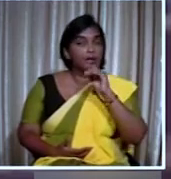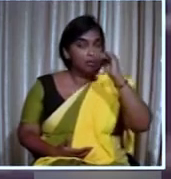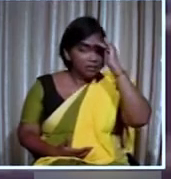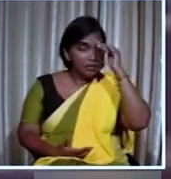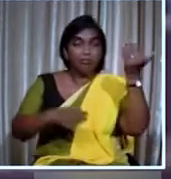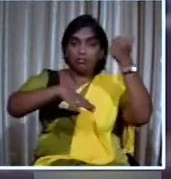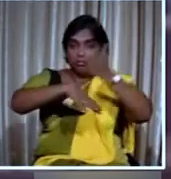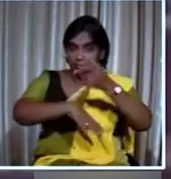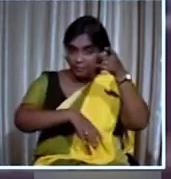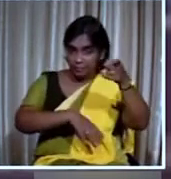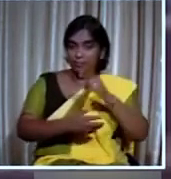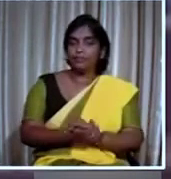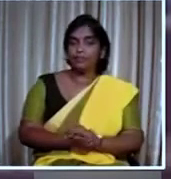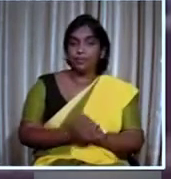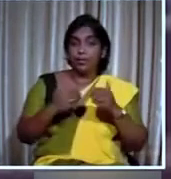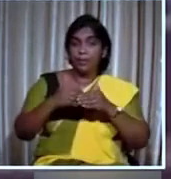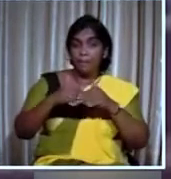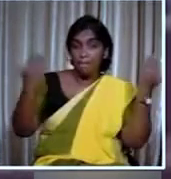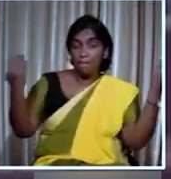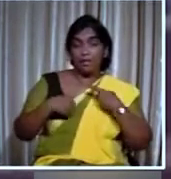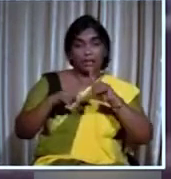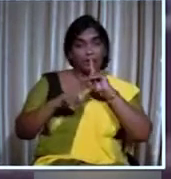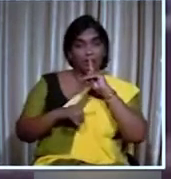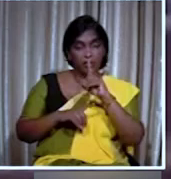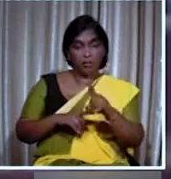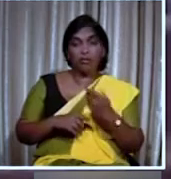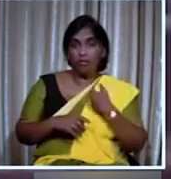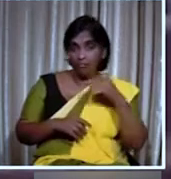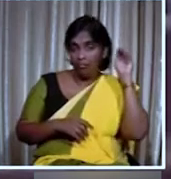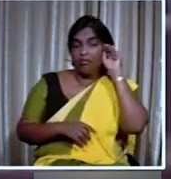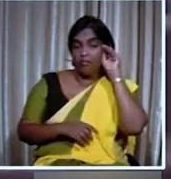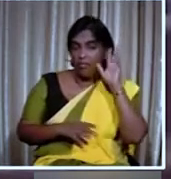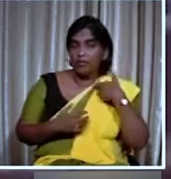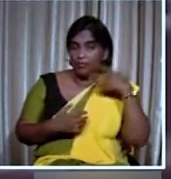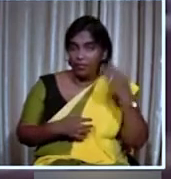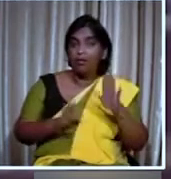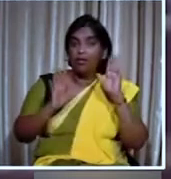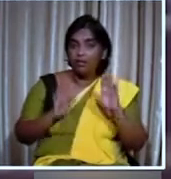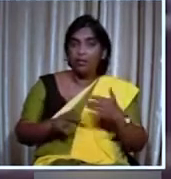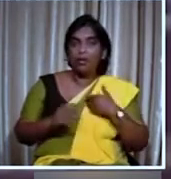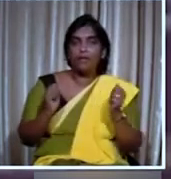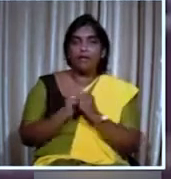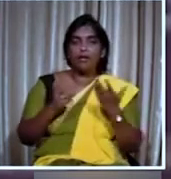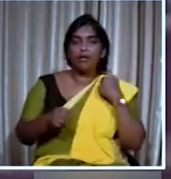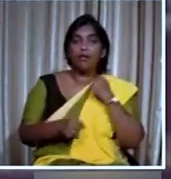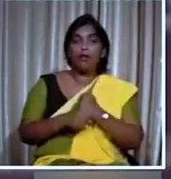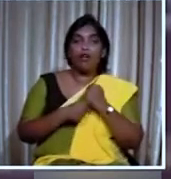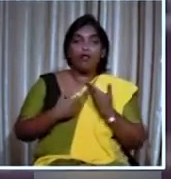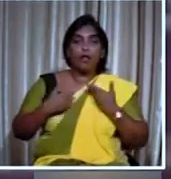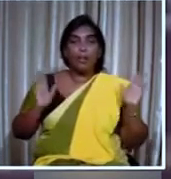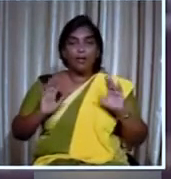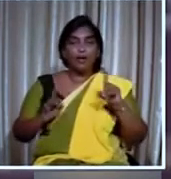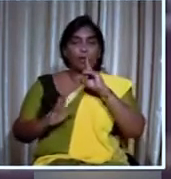කතානායකතුමා මේ පුටුවේ ඉන්න පත්තරේටම කියලා තිබුණා අපිට ආරංචි වෙලා තිබුණා. හැබැයි අපි මුකුත් කරේ නෑ අපේ ආණ්ඩුව නෙමෙයි කියලා මම බය